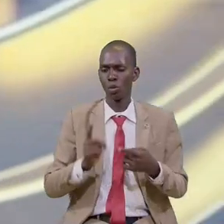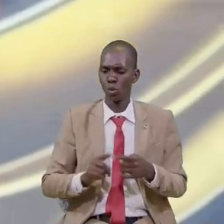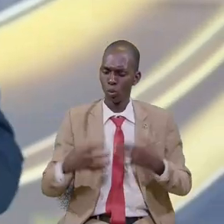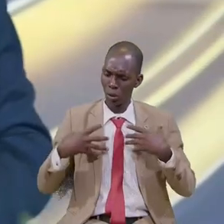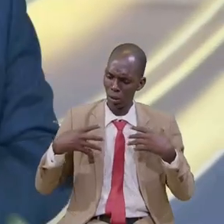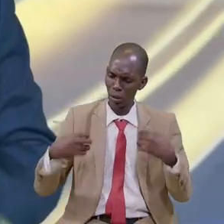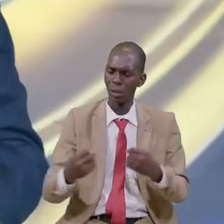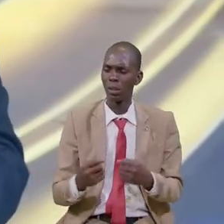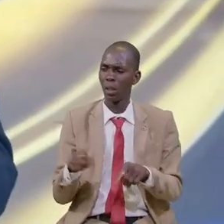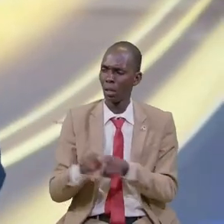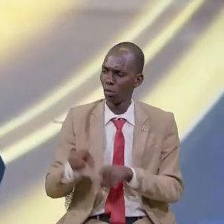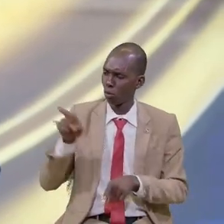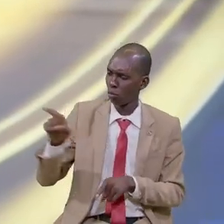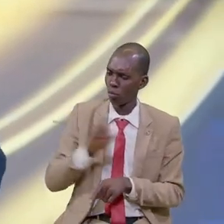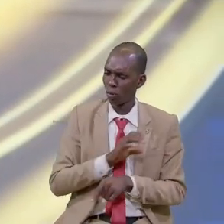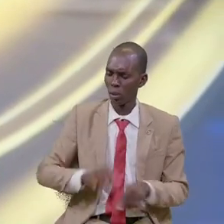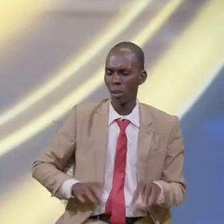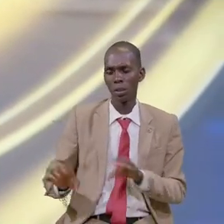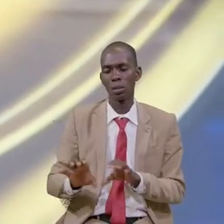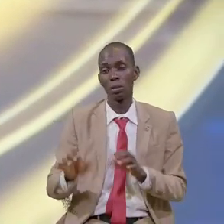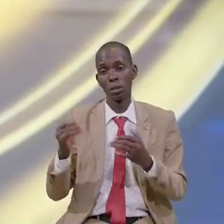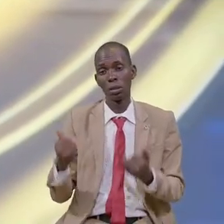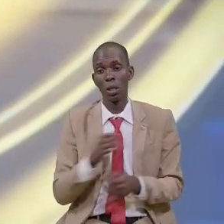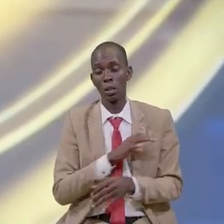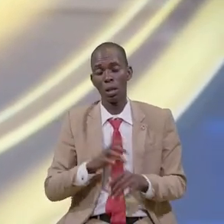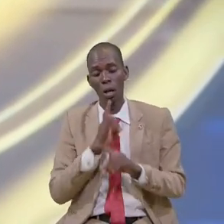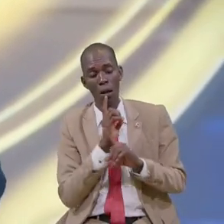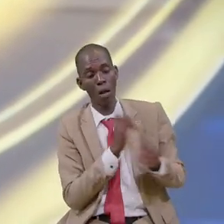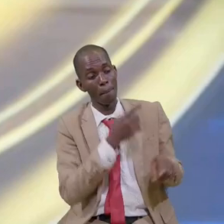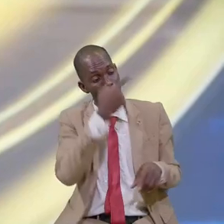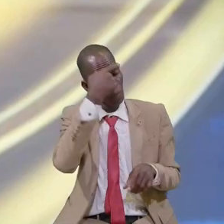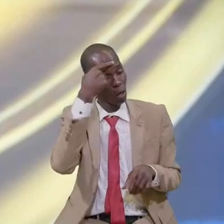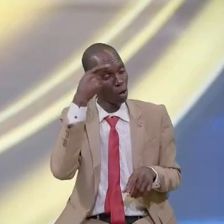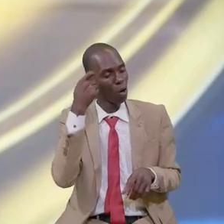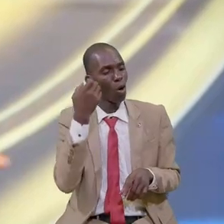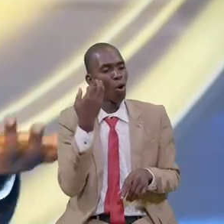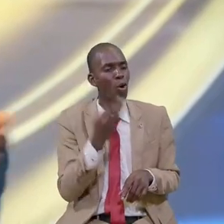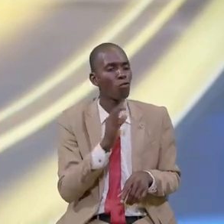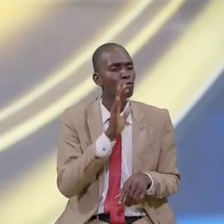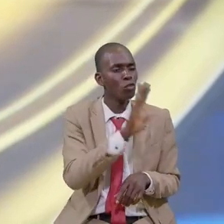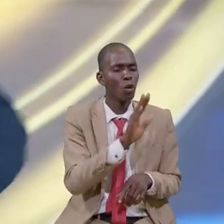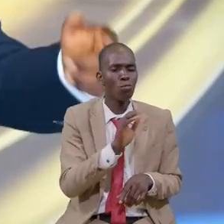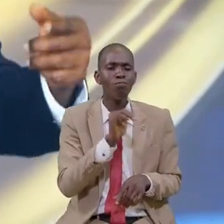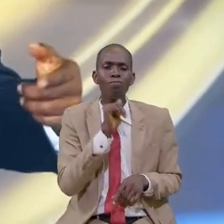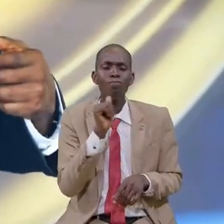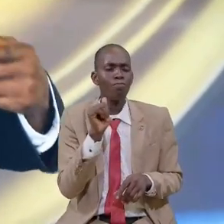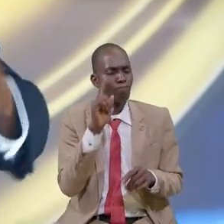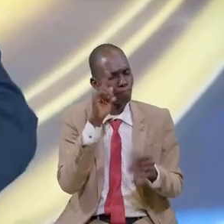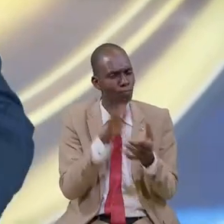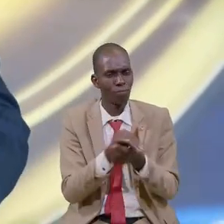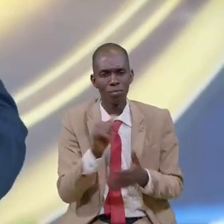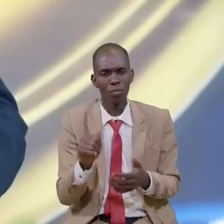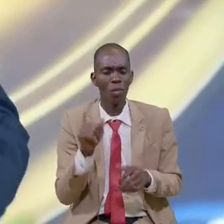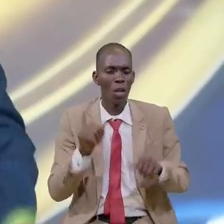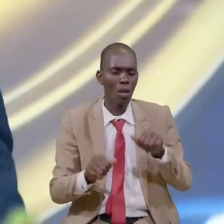incrédulité. L'incrédulité dit, c'est impossible. Je ne peux jamais le faire. Je ne peux jamais le